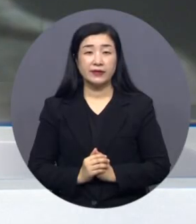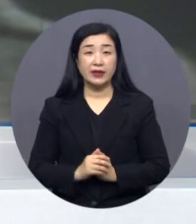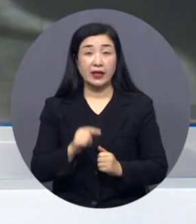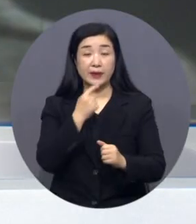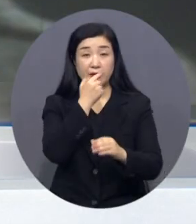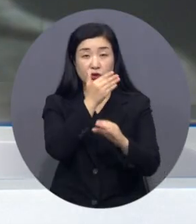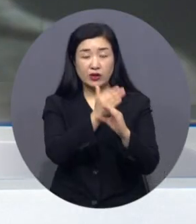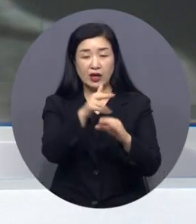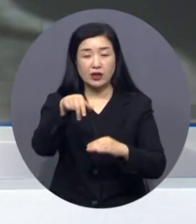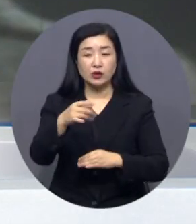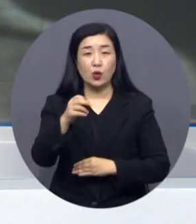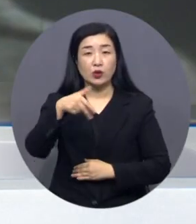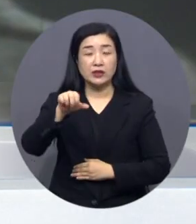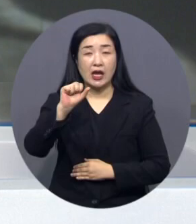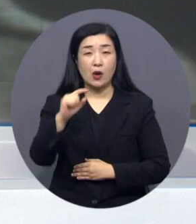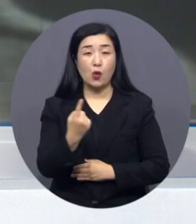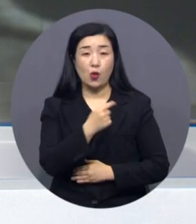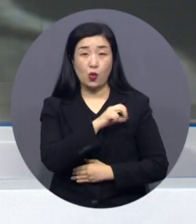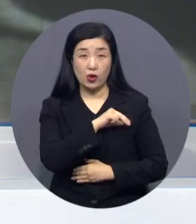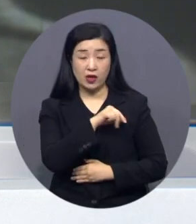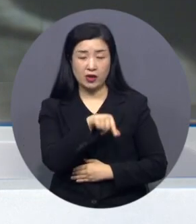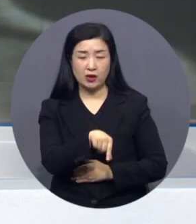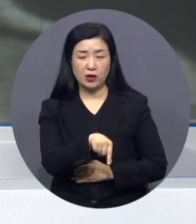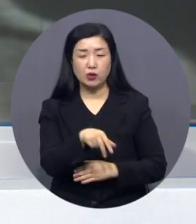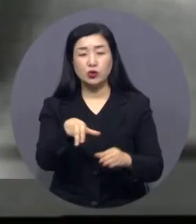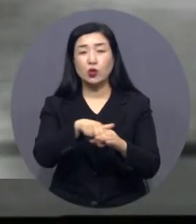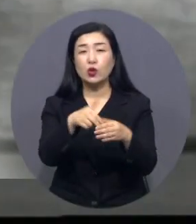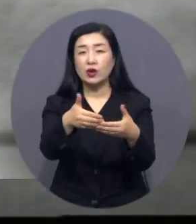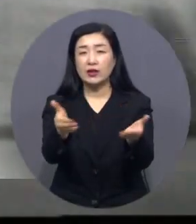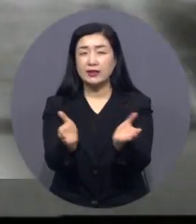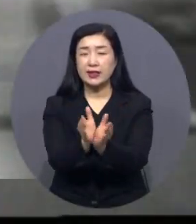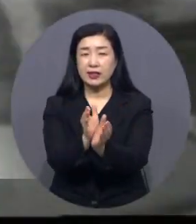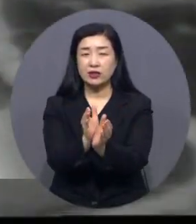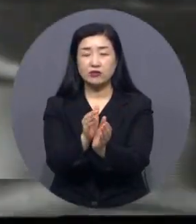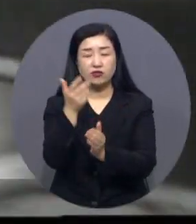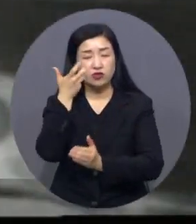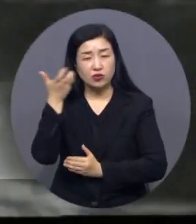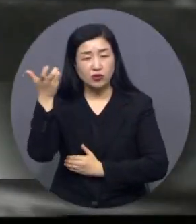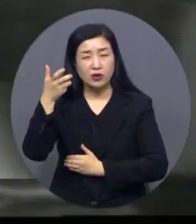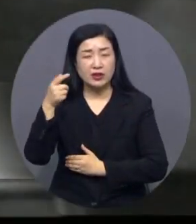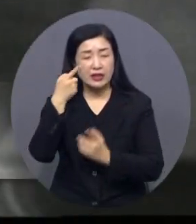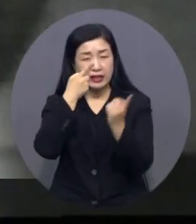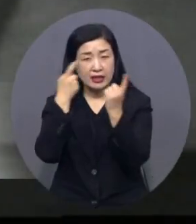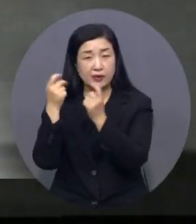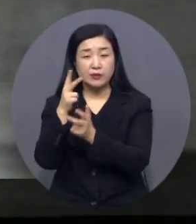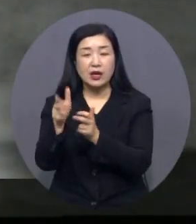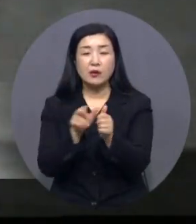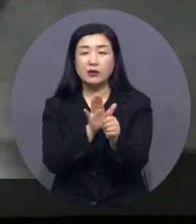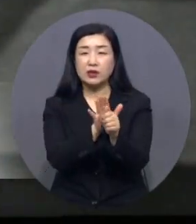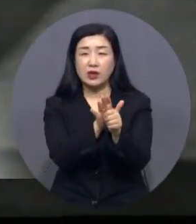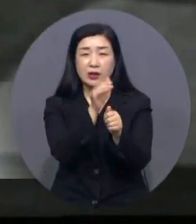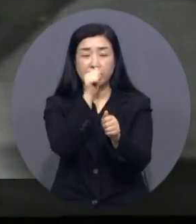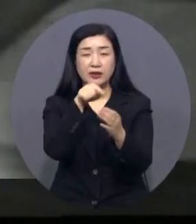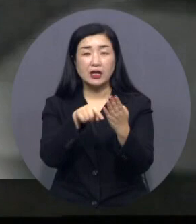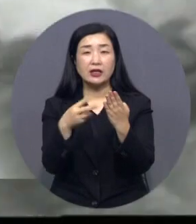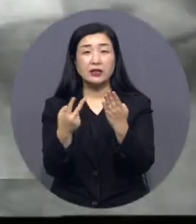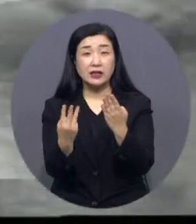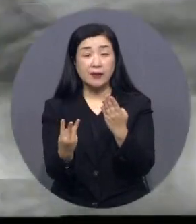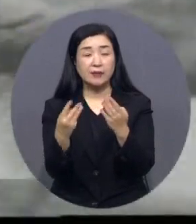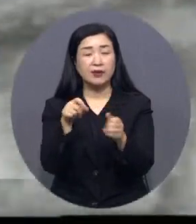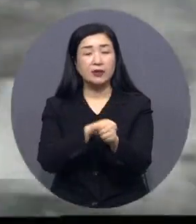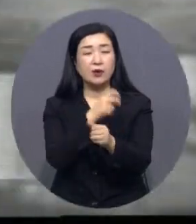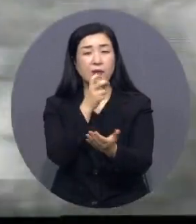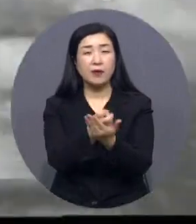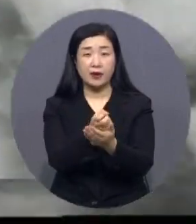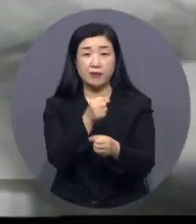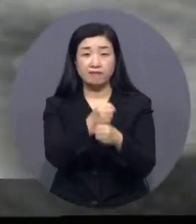더불어민주당 송재호 의원은 4.3 당시 피해를 당한 종교단체에 추모 행사 등 기념사업을 지원할 수 있도록 하는 4.3 특별법